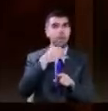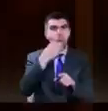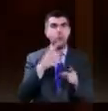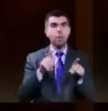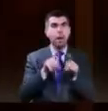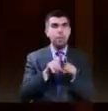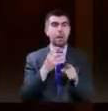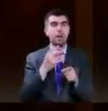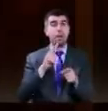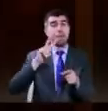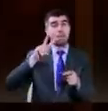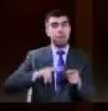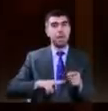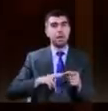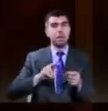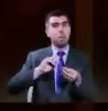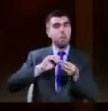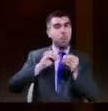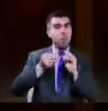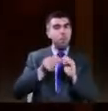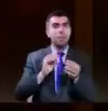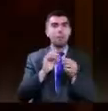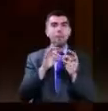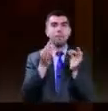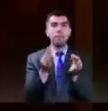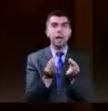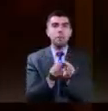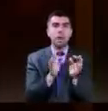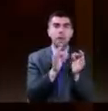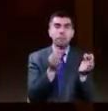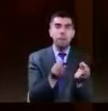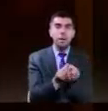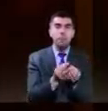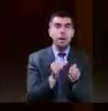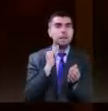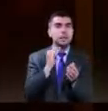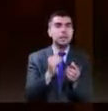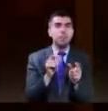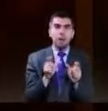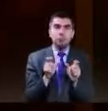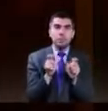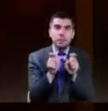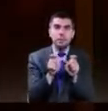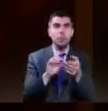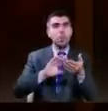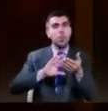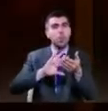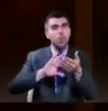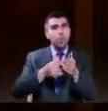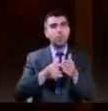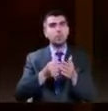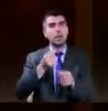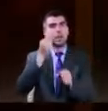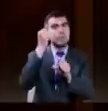تخفي معاناة صامتة لعائلاتهم التي تتكفل بهم وتتحمل لأجل ذلك أعباء